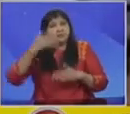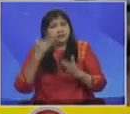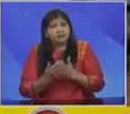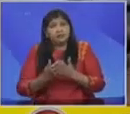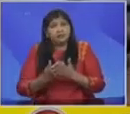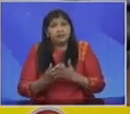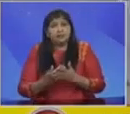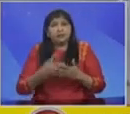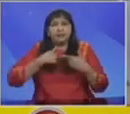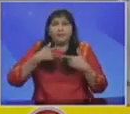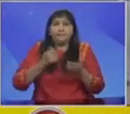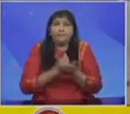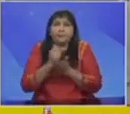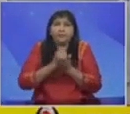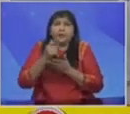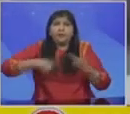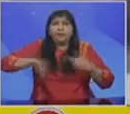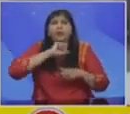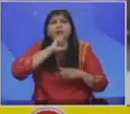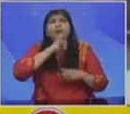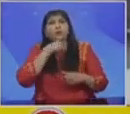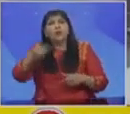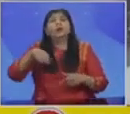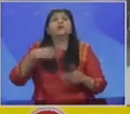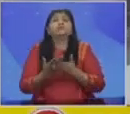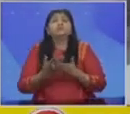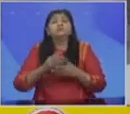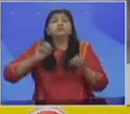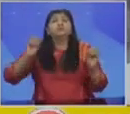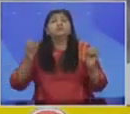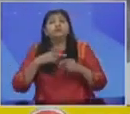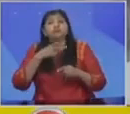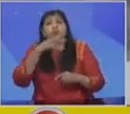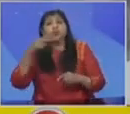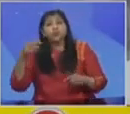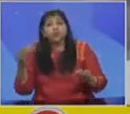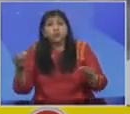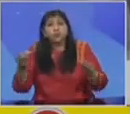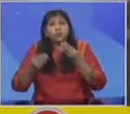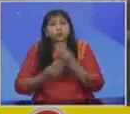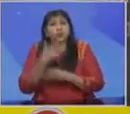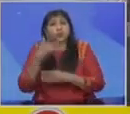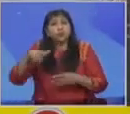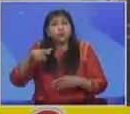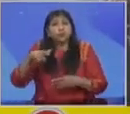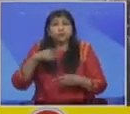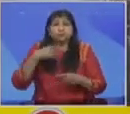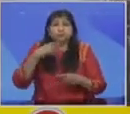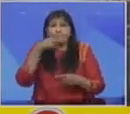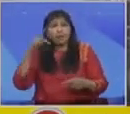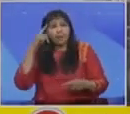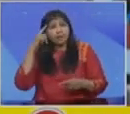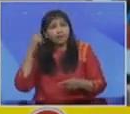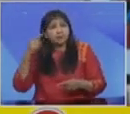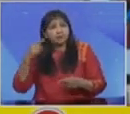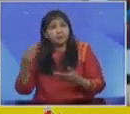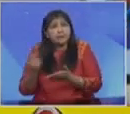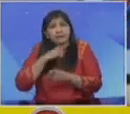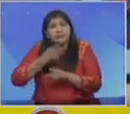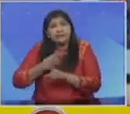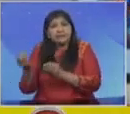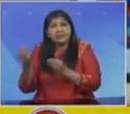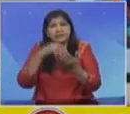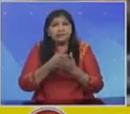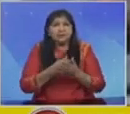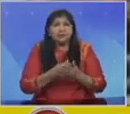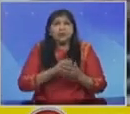है। हमारे युवाओं को एक और बात संत रविदास जी से जरूर सीखनी चाहिए। युवाओं को कोई